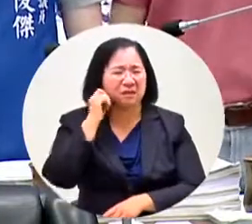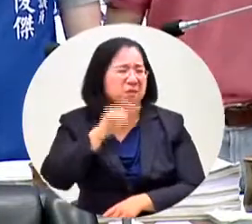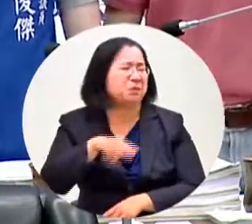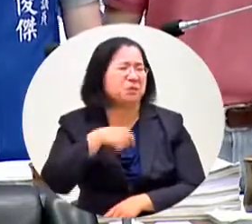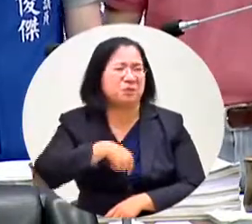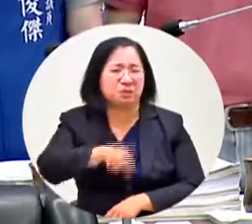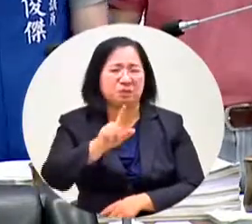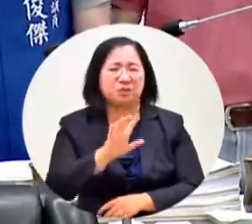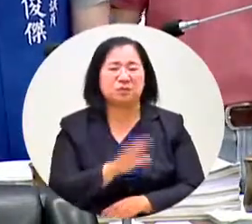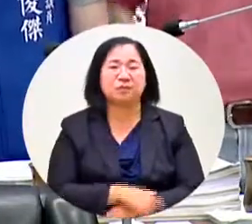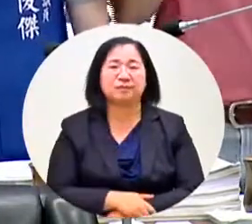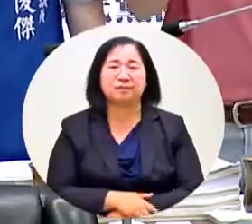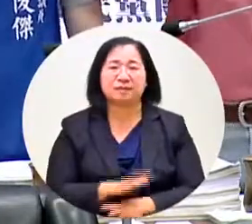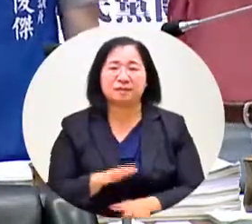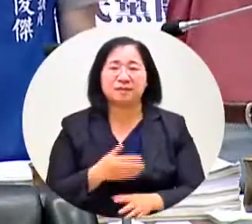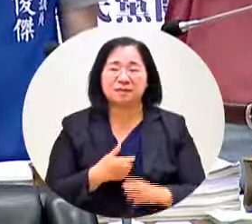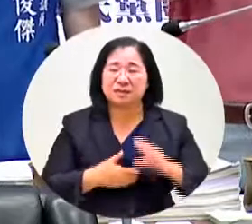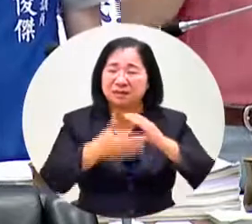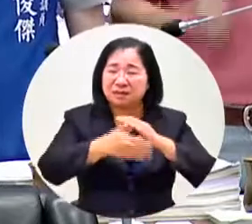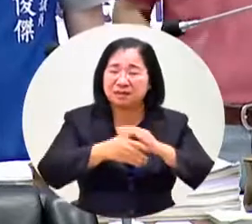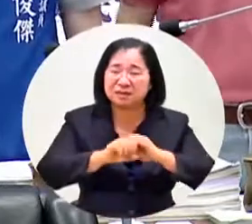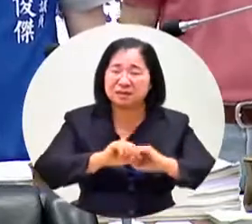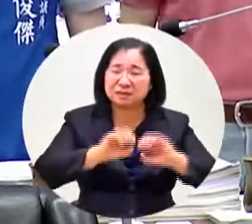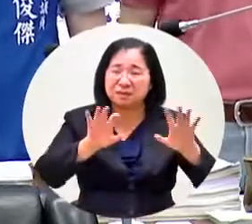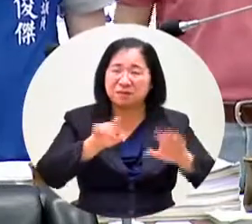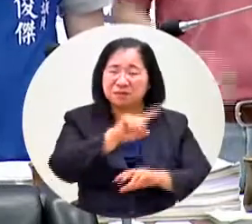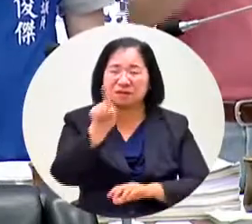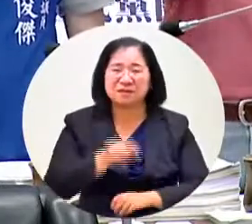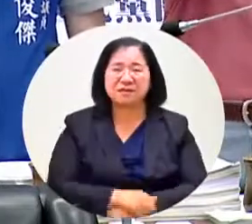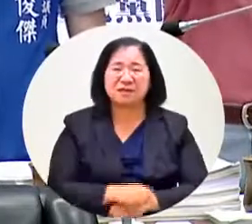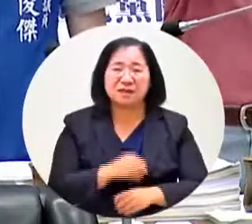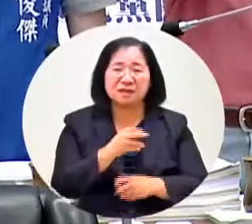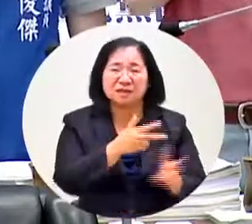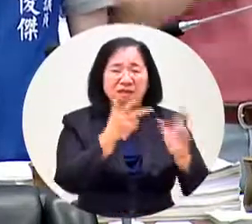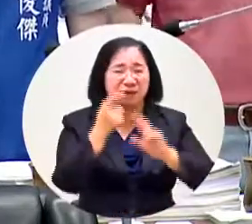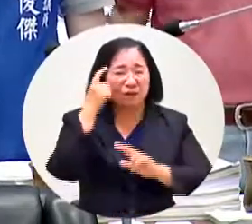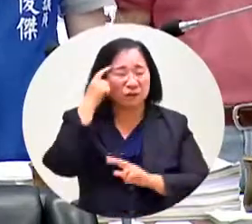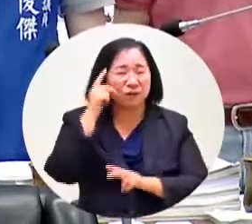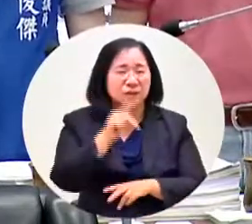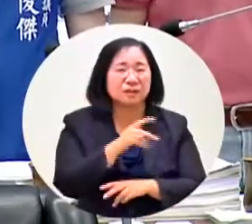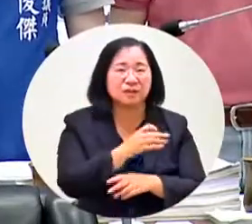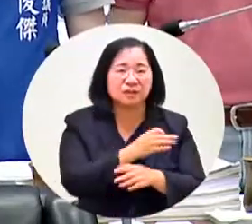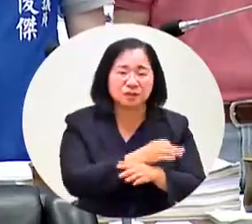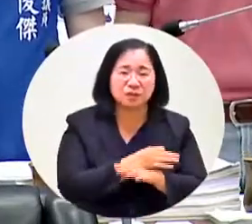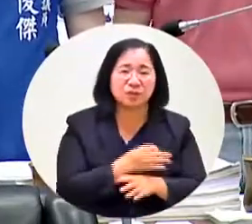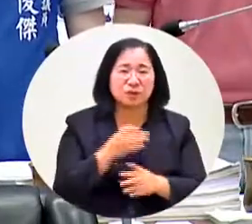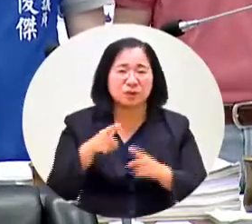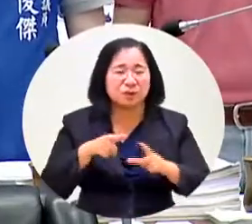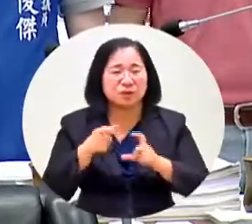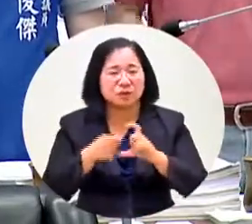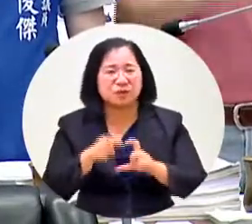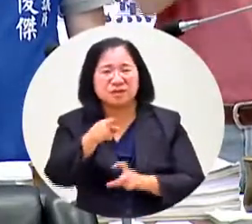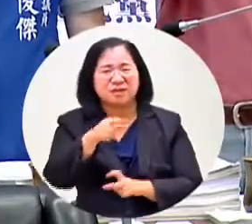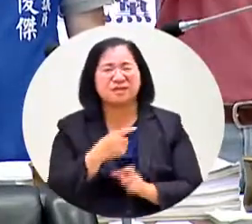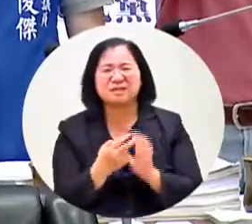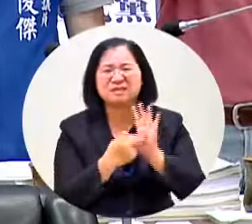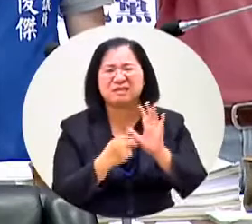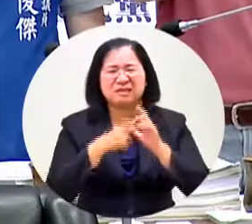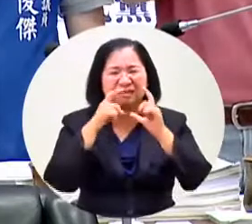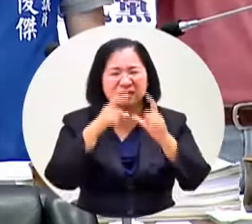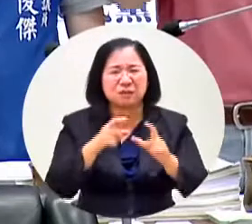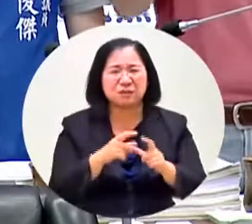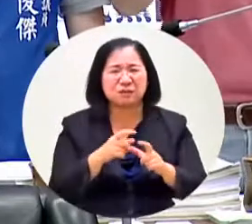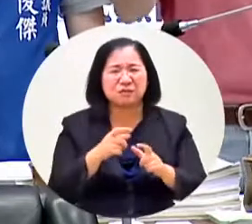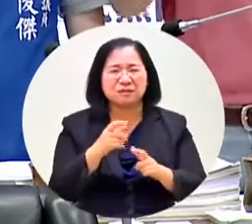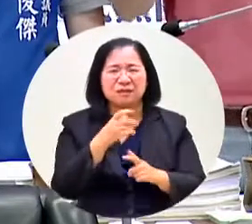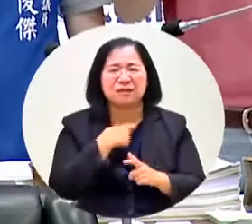师，不是张忠谋说了就算。所以这两天我看很多媒体在哭诉你，说人家问